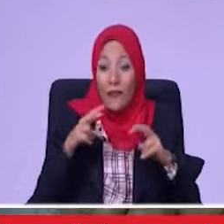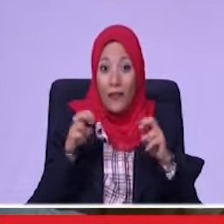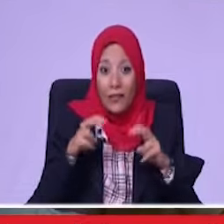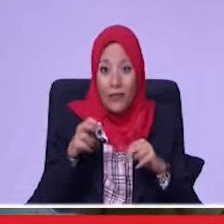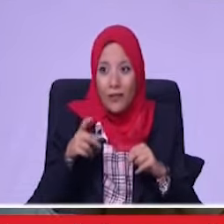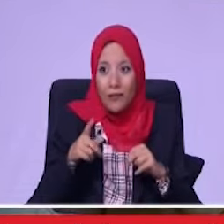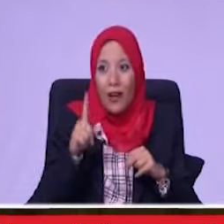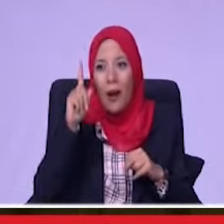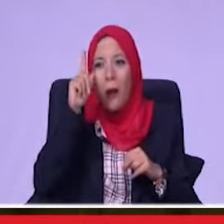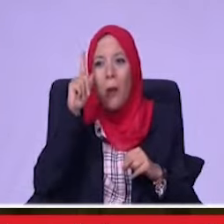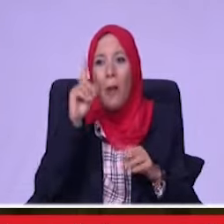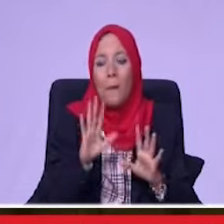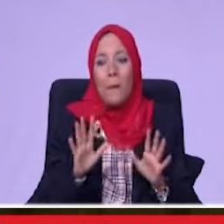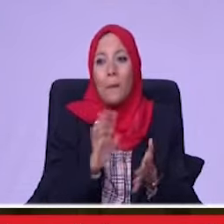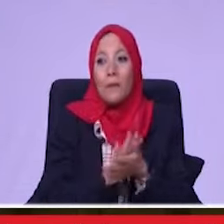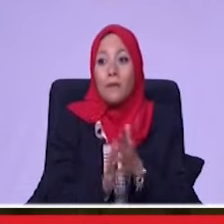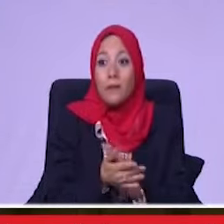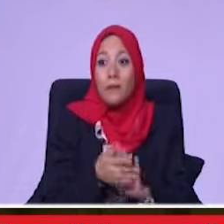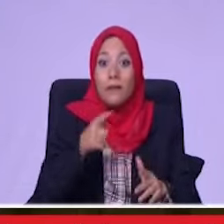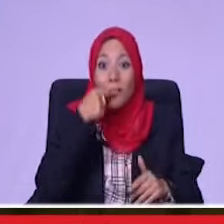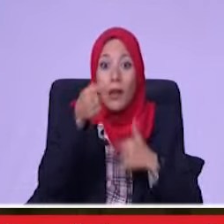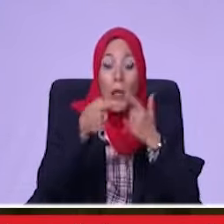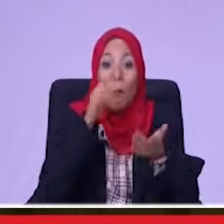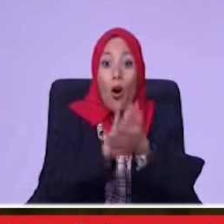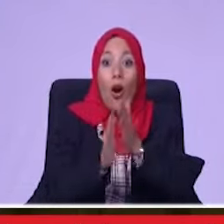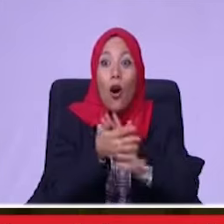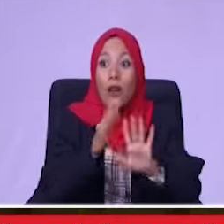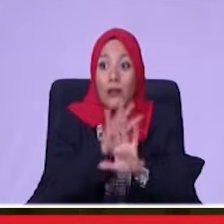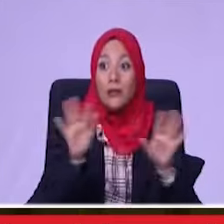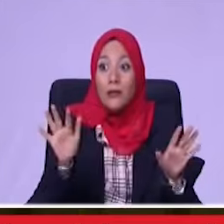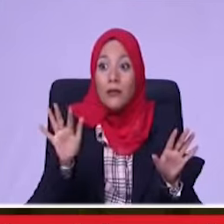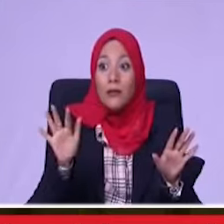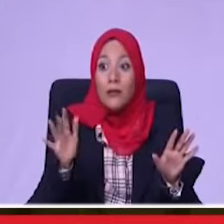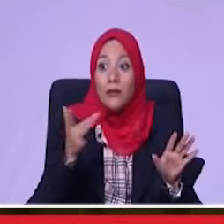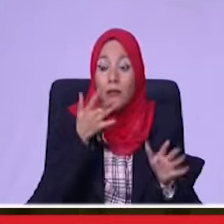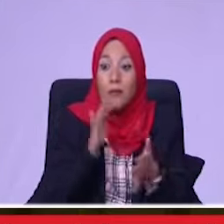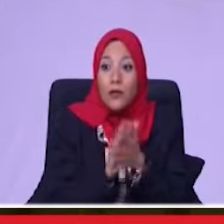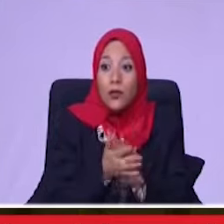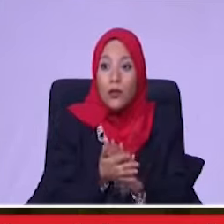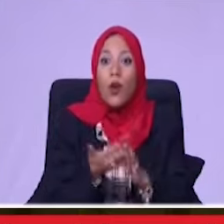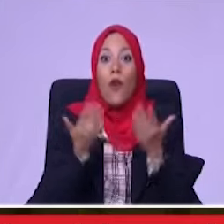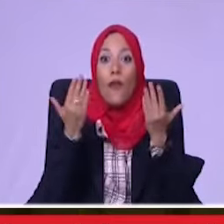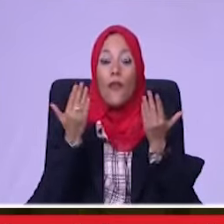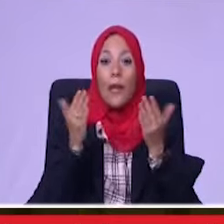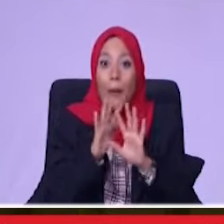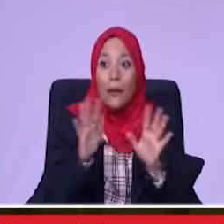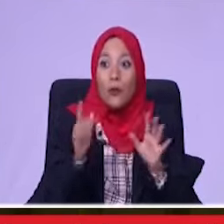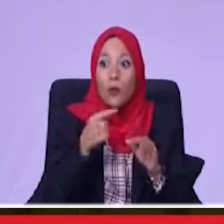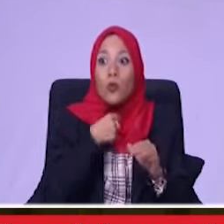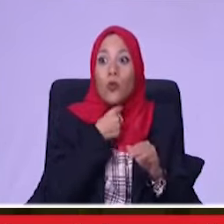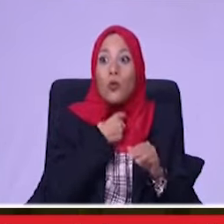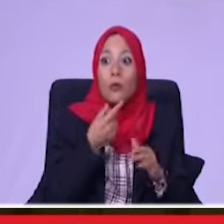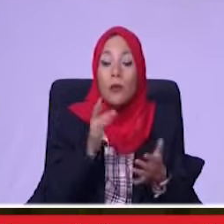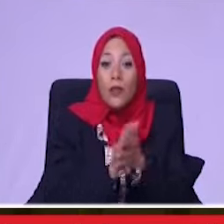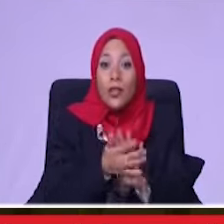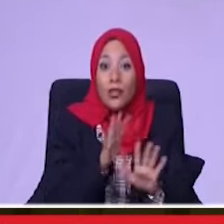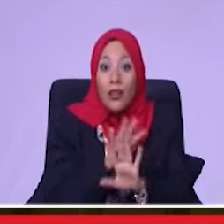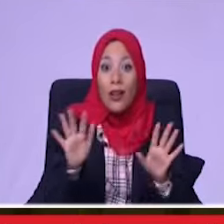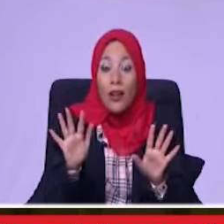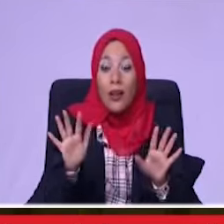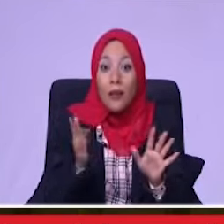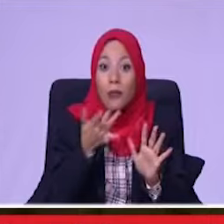الله اعلم. يعني ما بيتكلمش خالص؟ يعني هو لما قلت له اقرا الفاتحه صوته طلع، غير كده ما بيتكلمش؟ لا،